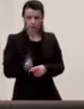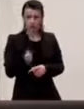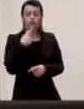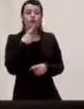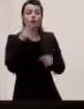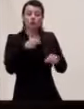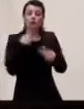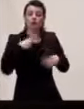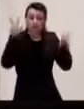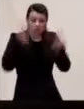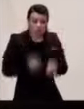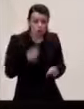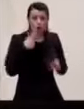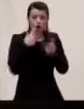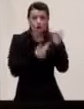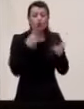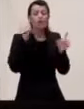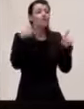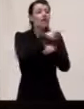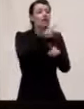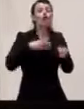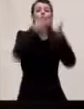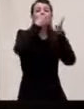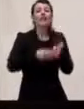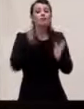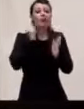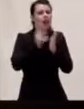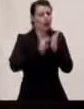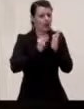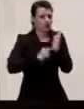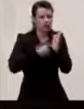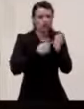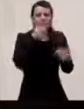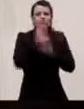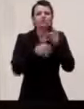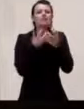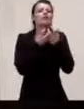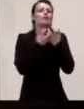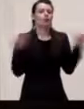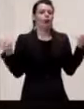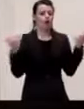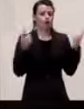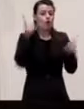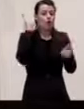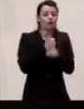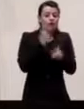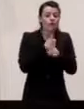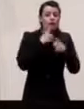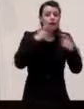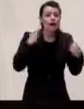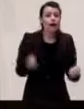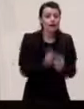La delibera è scritta in maniera molto chiara. Devono avere autonome attività,